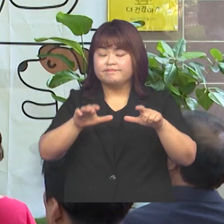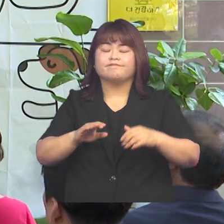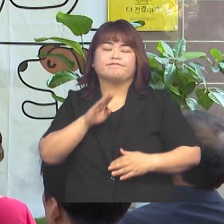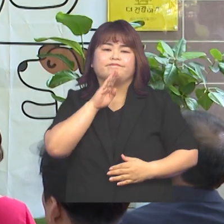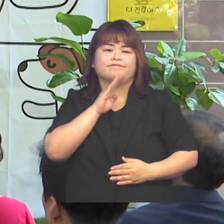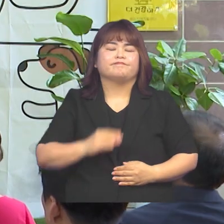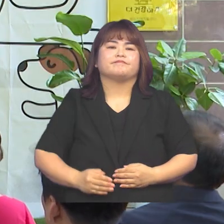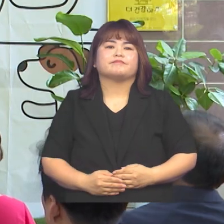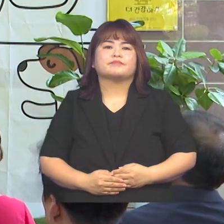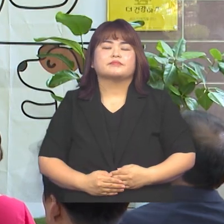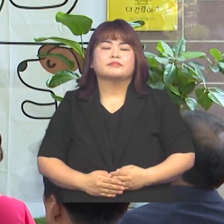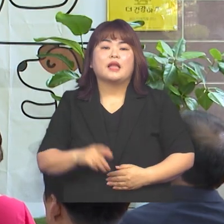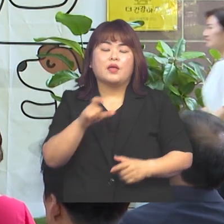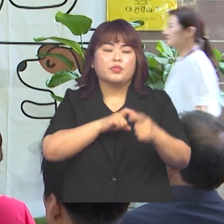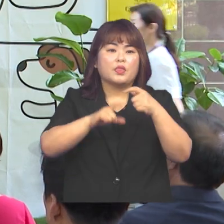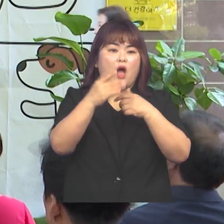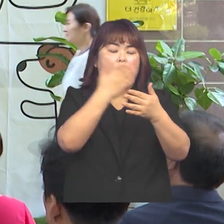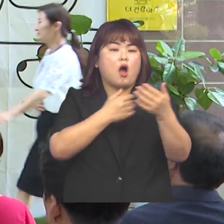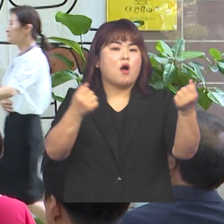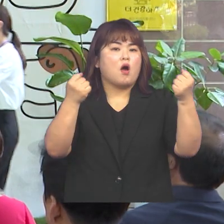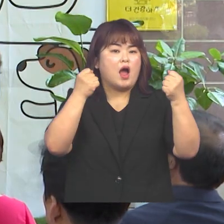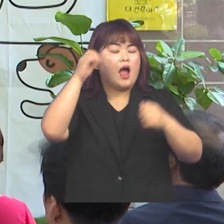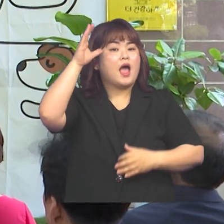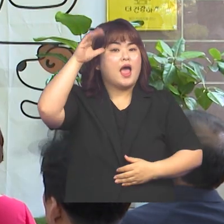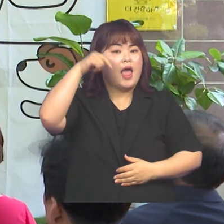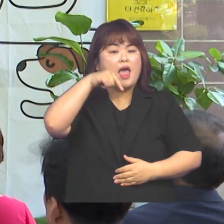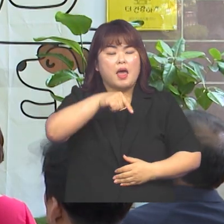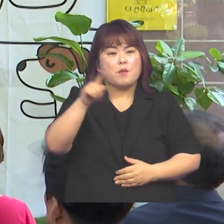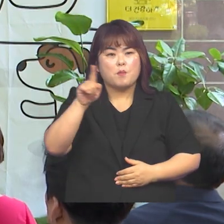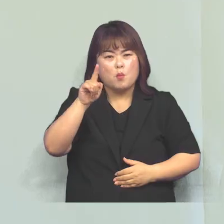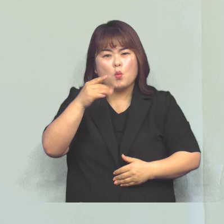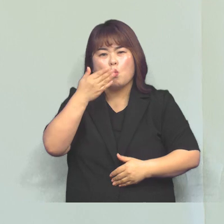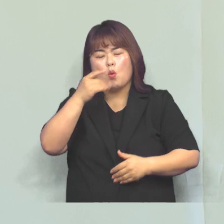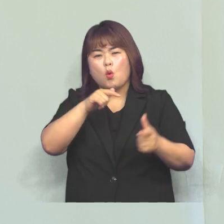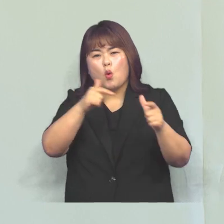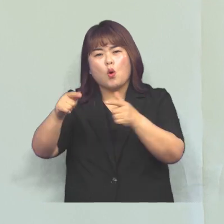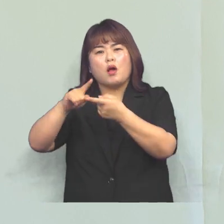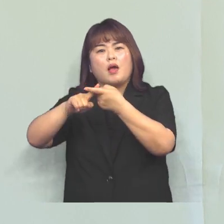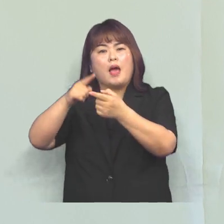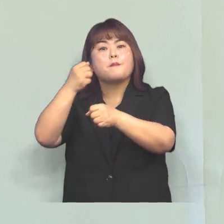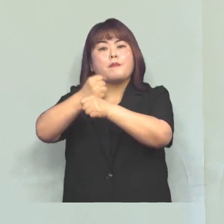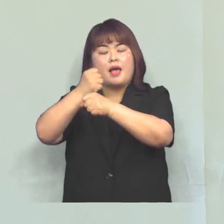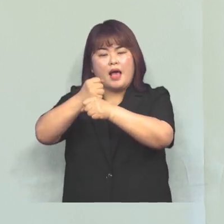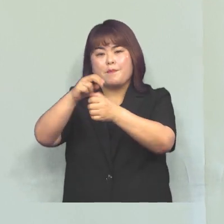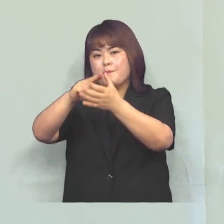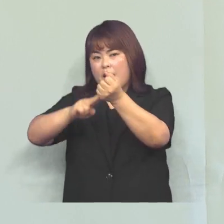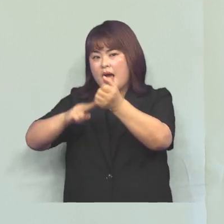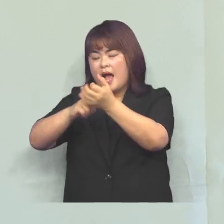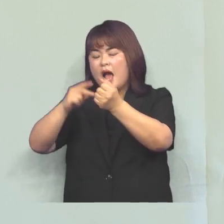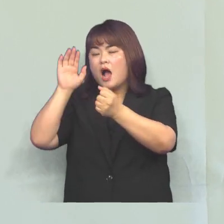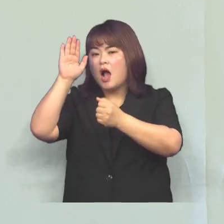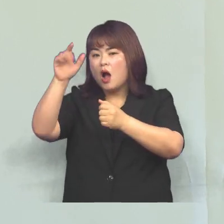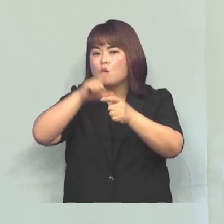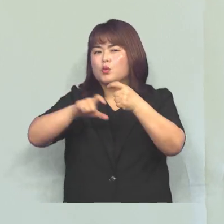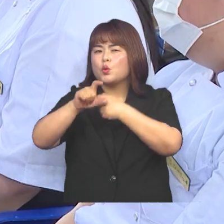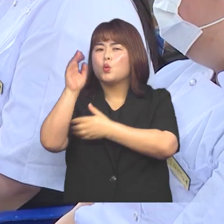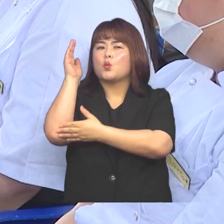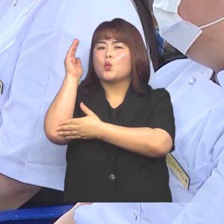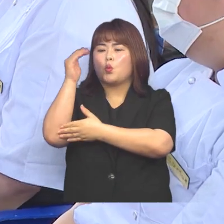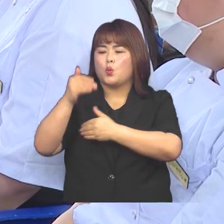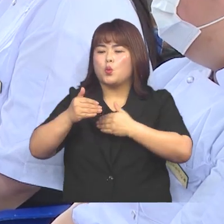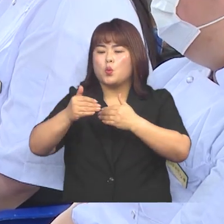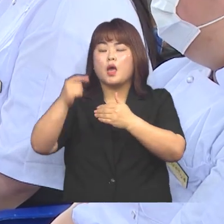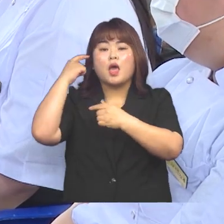더 건강하게는 펫푸드의 생산과 판매에서 나아가 반려동물 수제 간식을 만드는 원데이 클래스를